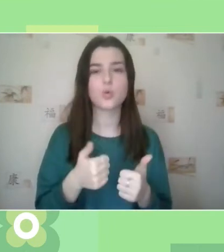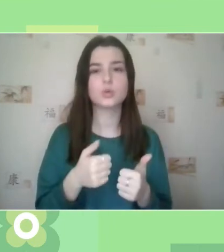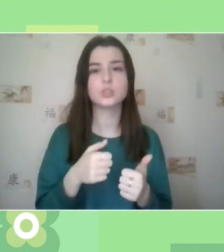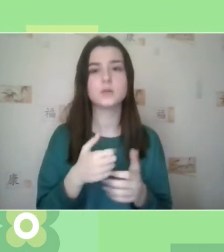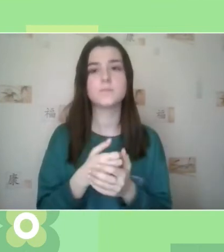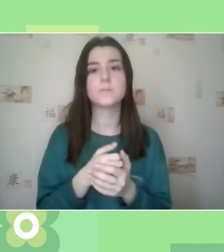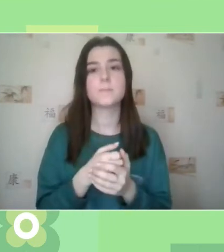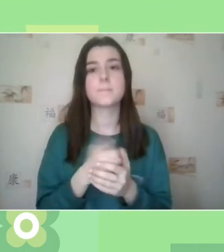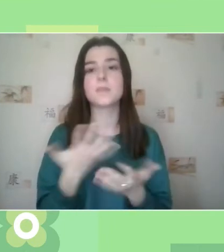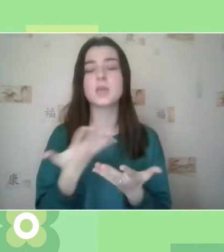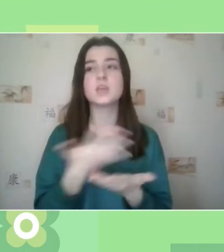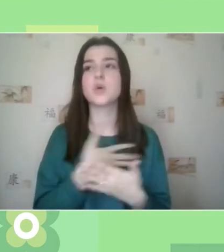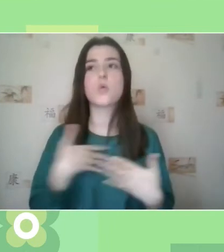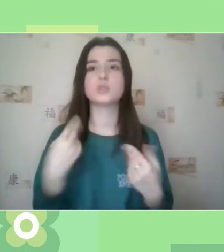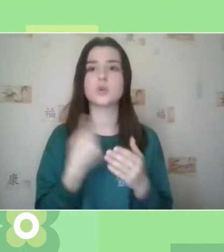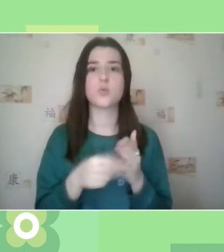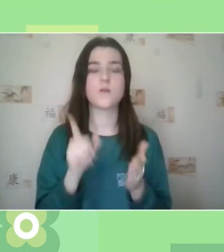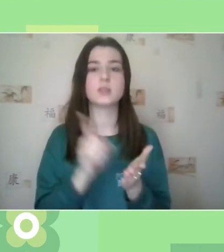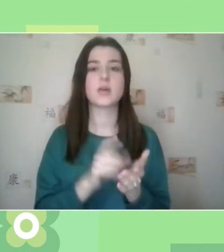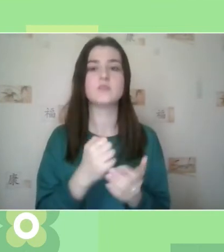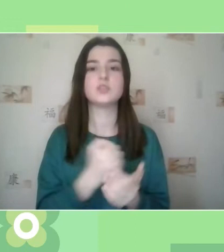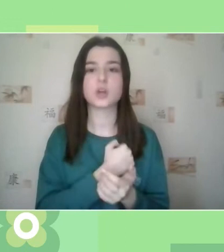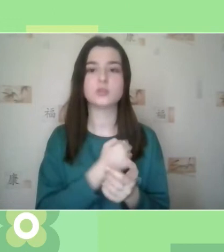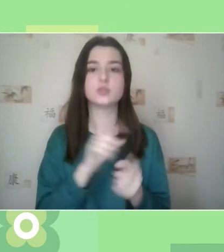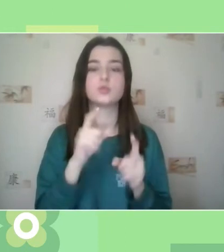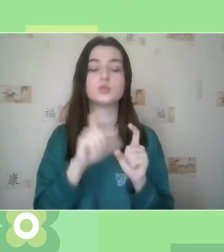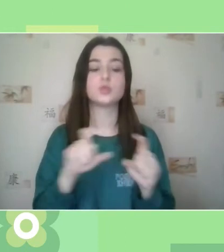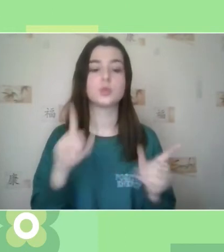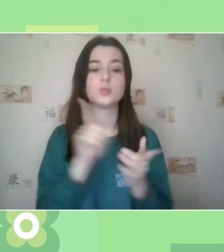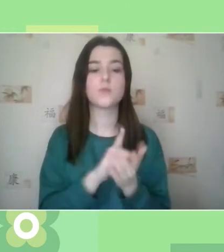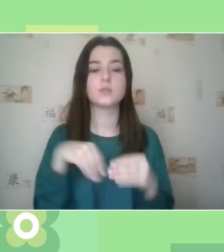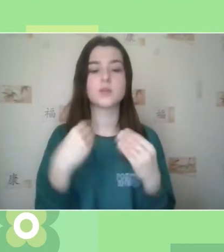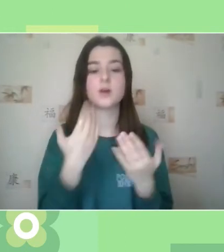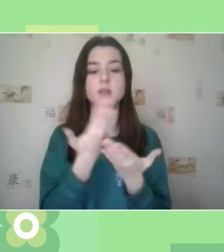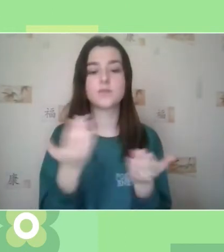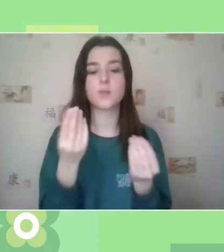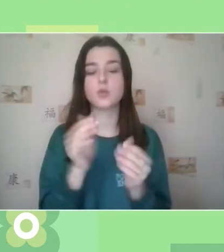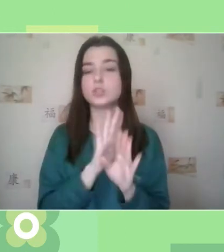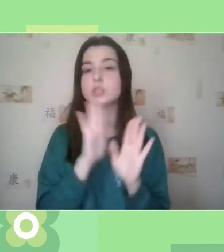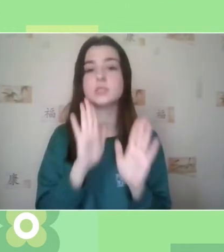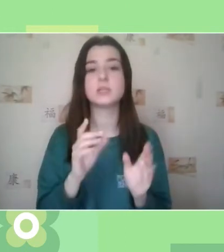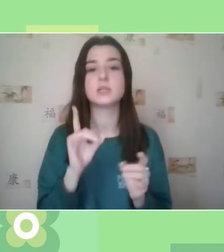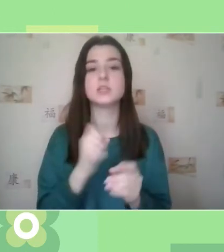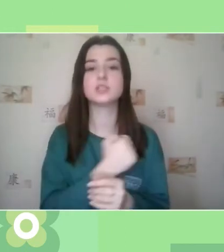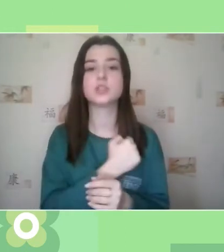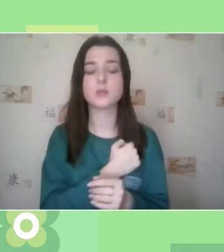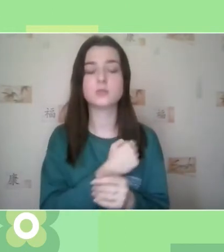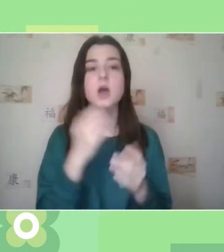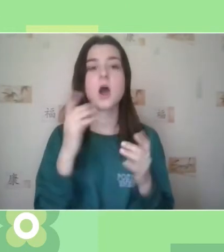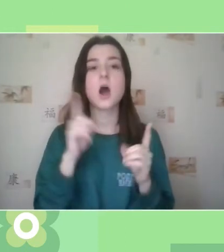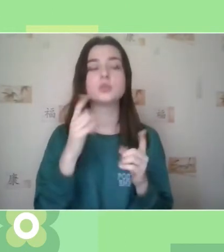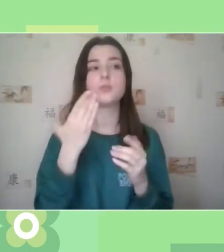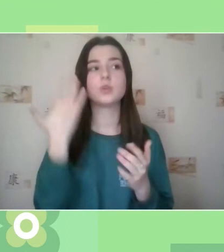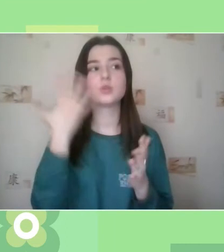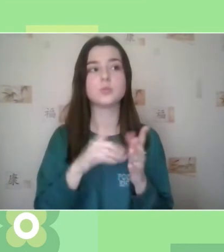не хочеться купувати, навіть із жалості, тому що люди повинні давати вам гроші не тільки і не стільки із жалості, скільки розуміючи, що вони роблять